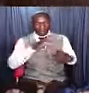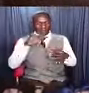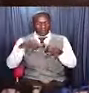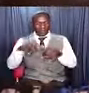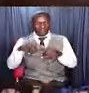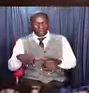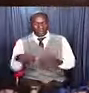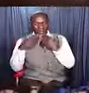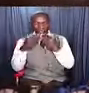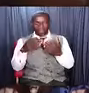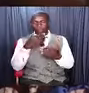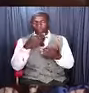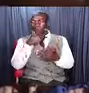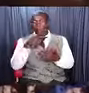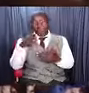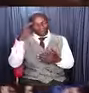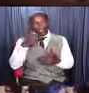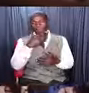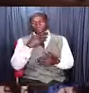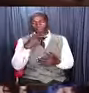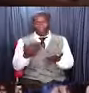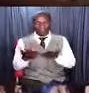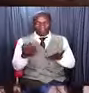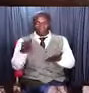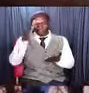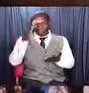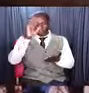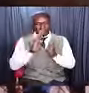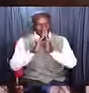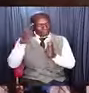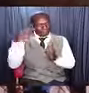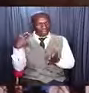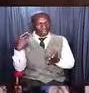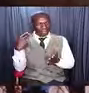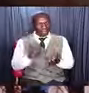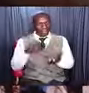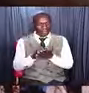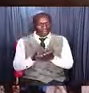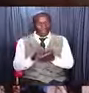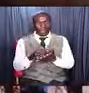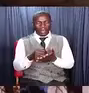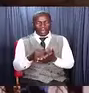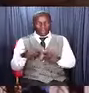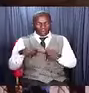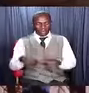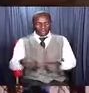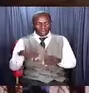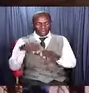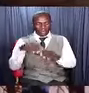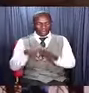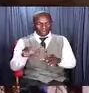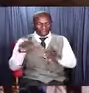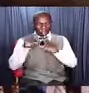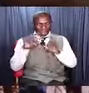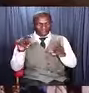kukaa. Tunashukuru Baba kwa mtumishi wako ametuombea ili tukaweze kwa na hiyo roho ya kukaa katika